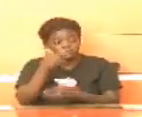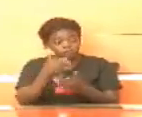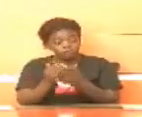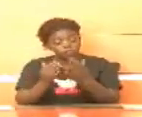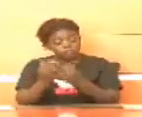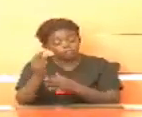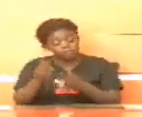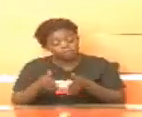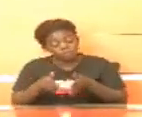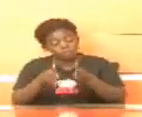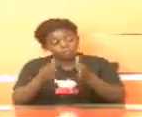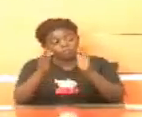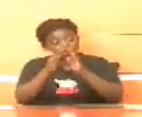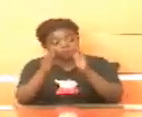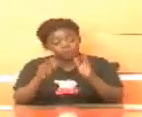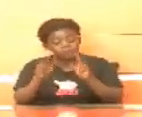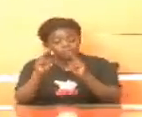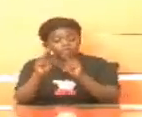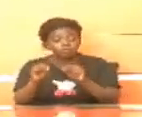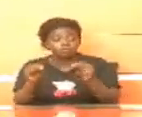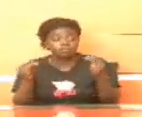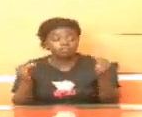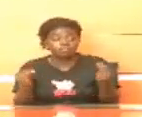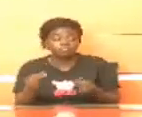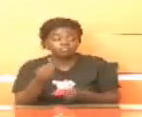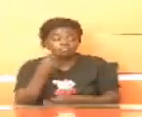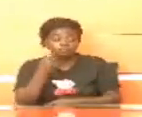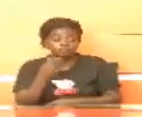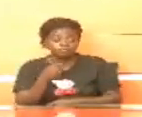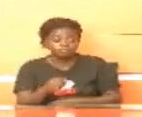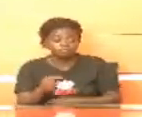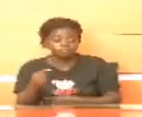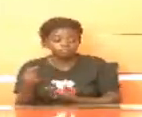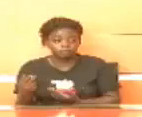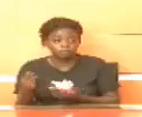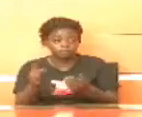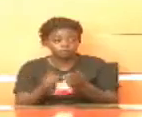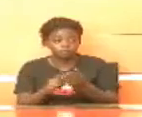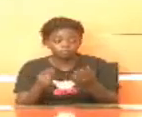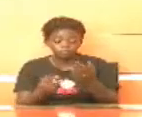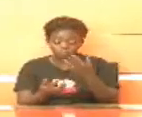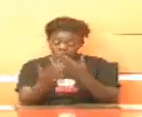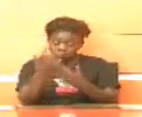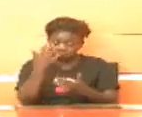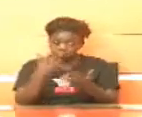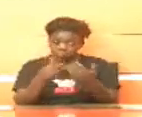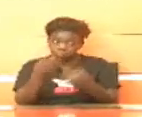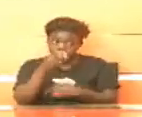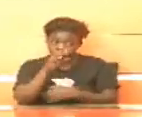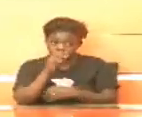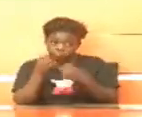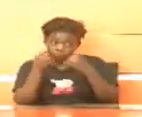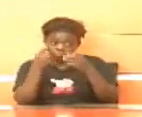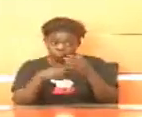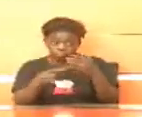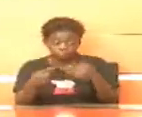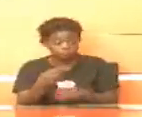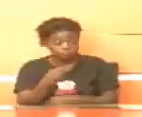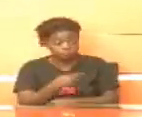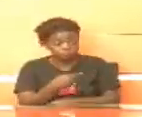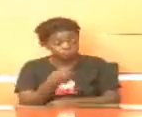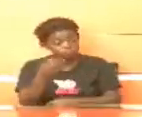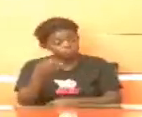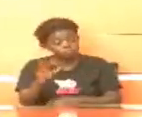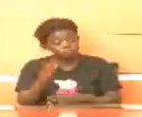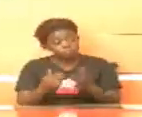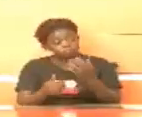mu mitendera so si kumala gagamba nti kwata akaddo katokose. Mbagambe waliwo eddagala kakaddo oba